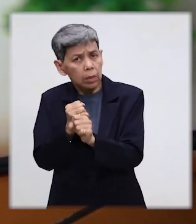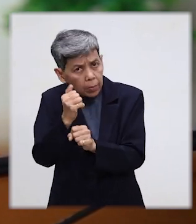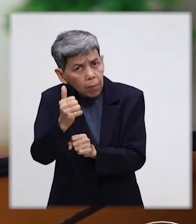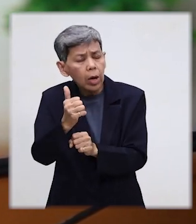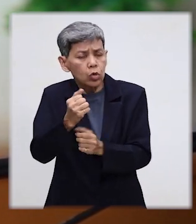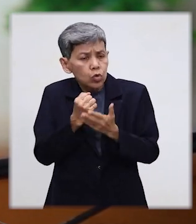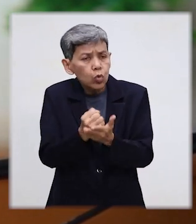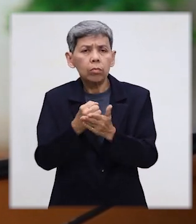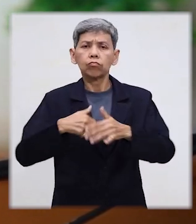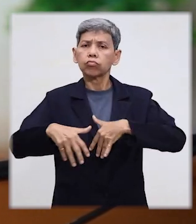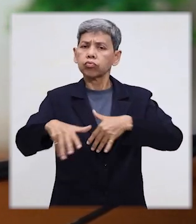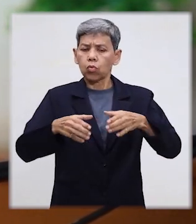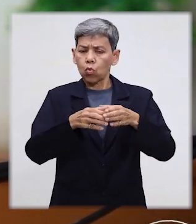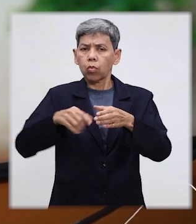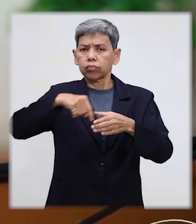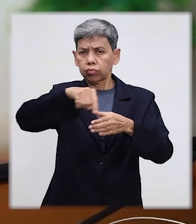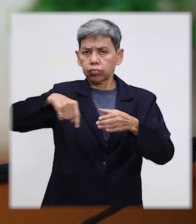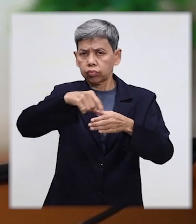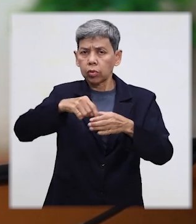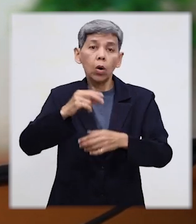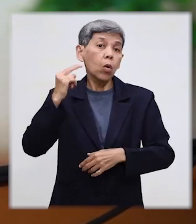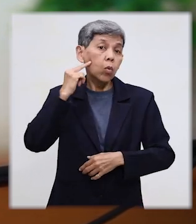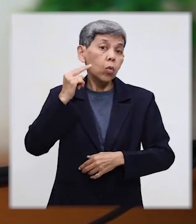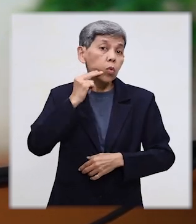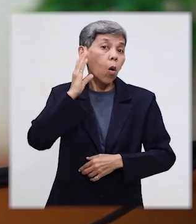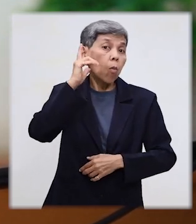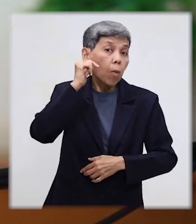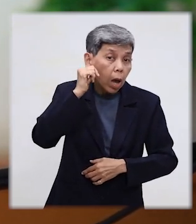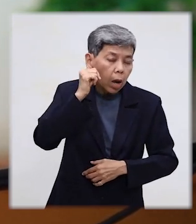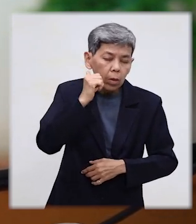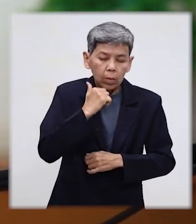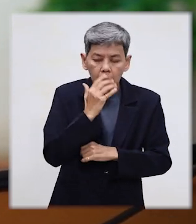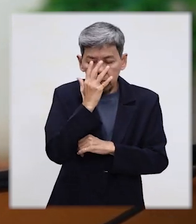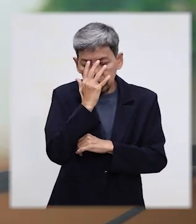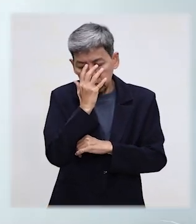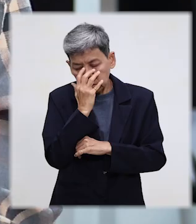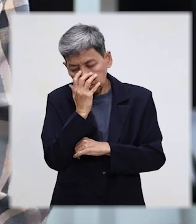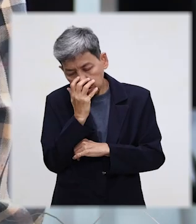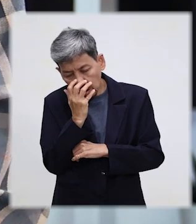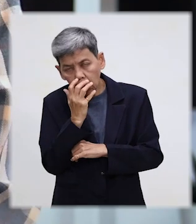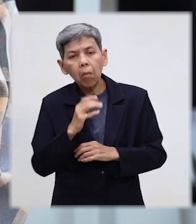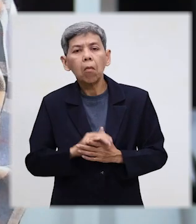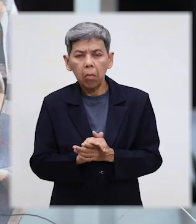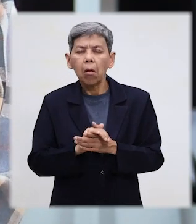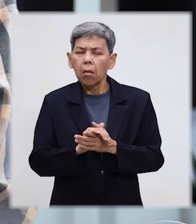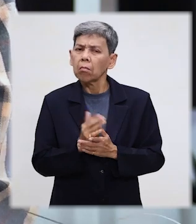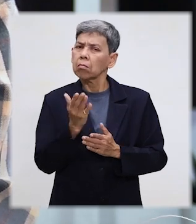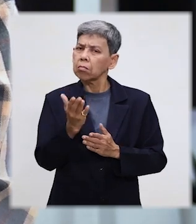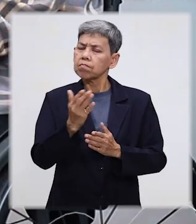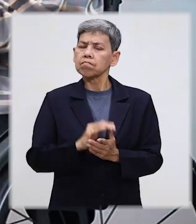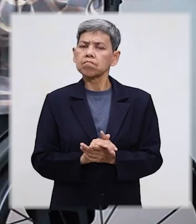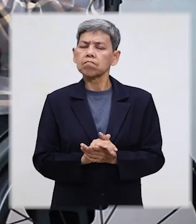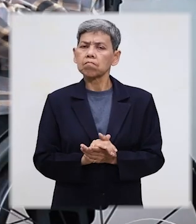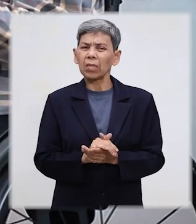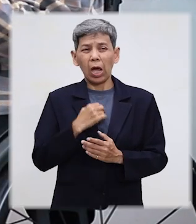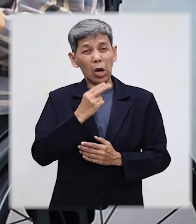ยกลุ่มคนเหล่านี้ได้บ้างกลุ่มคนหูหนวกที่เป็นที่มีภาวะซึมเศร้า ในส่วนการทำหนังของคุณตั้มเนี่ย